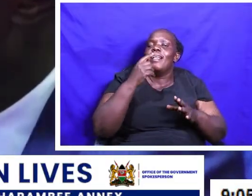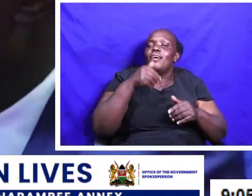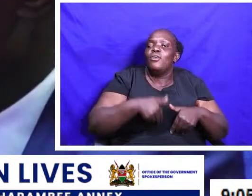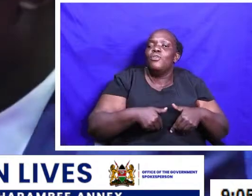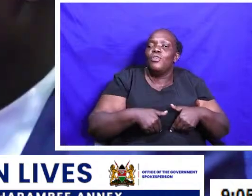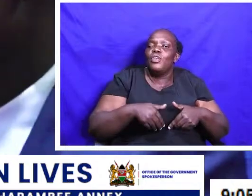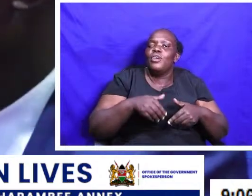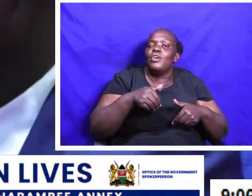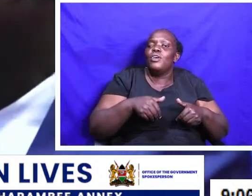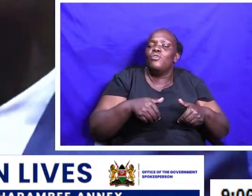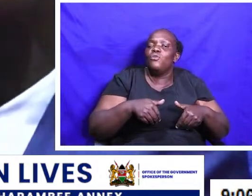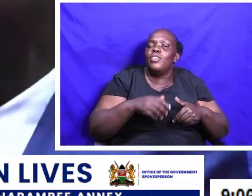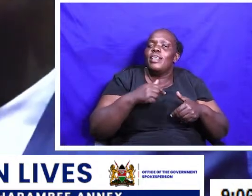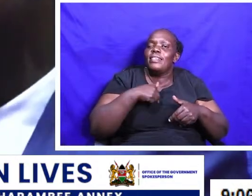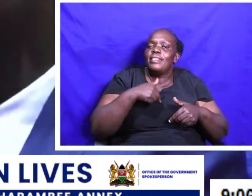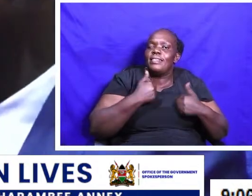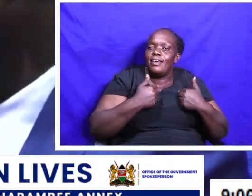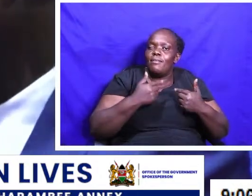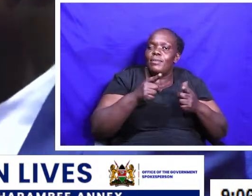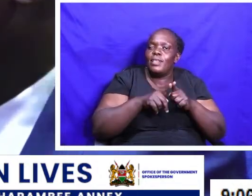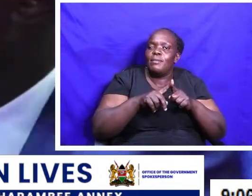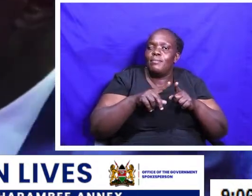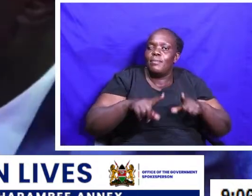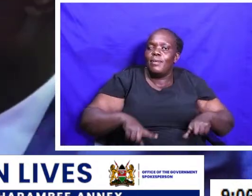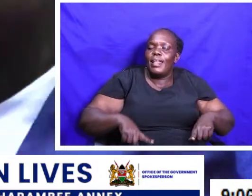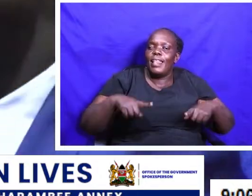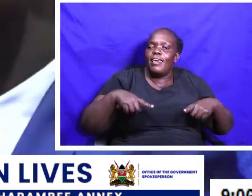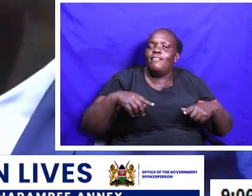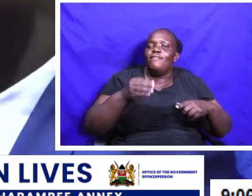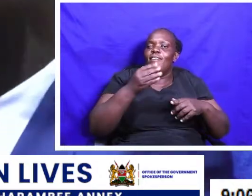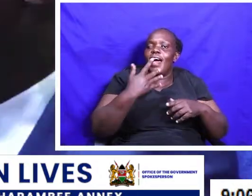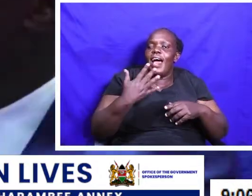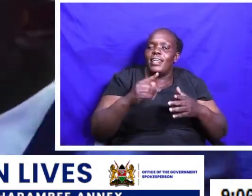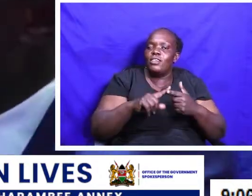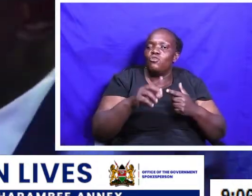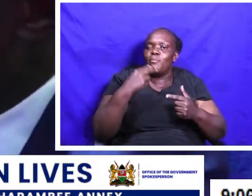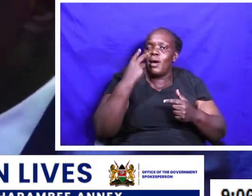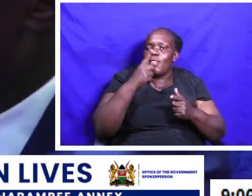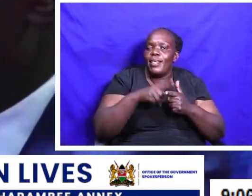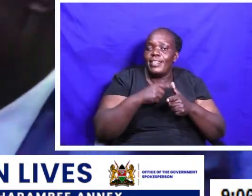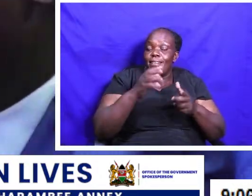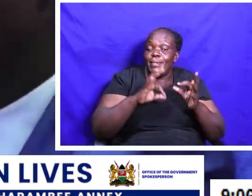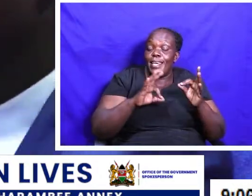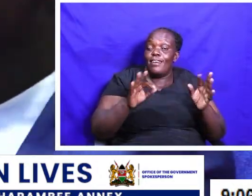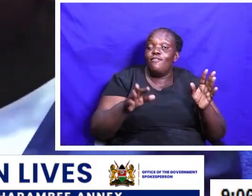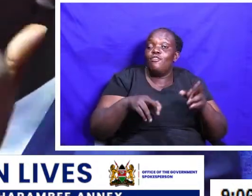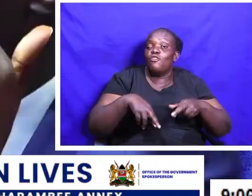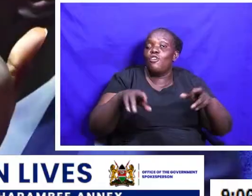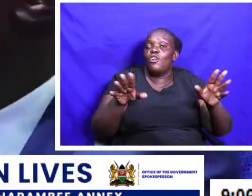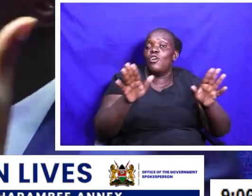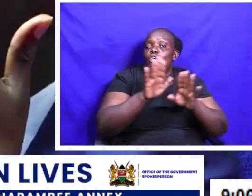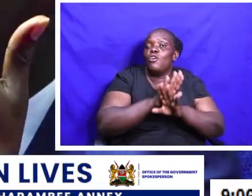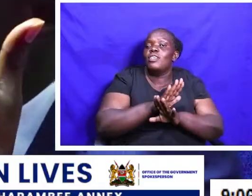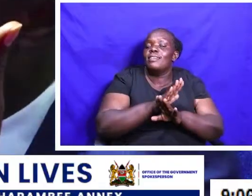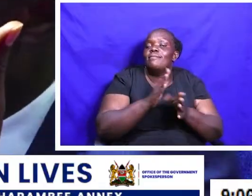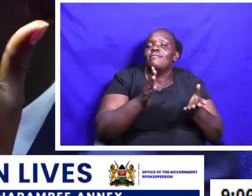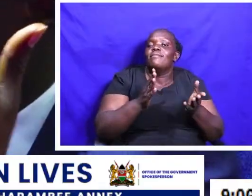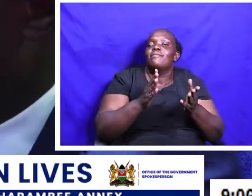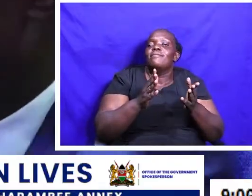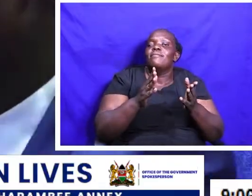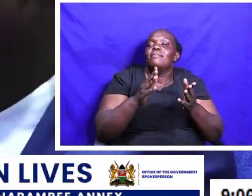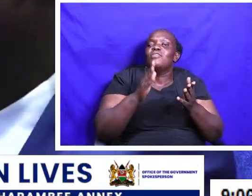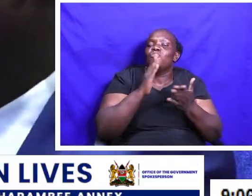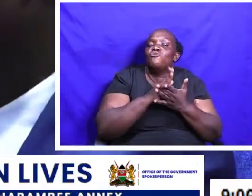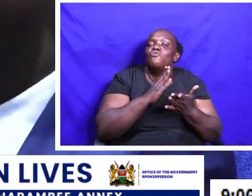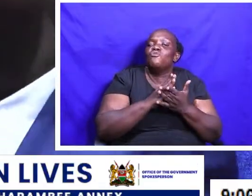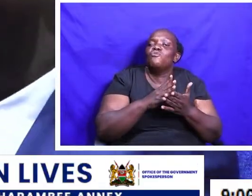tunaambia vijana wetu kwamba sisi kama bodaboda tunaishi from hand to mouth. Kama barabara imefungwa inamaanisha hiyo siku mtu wa bodaboda hatapata kitu